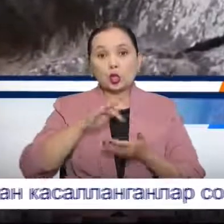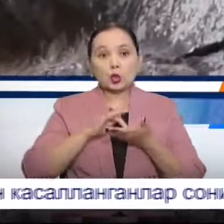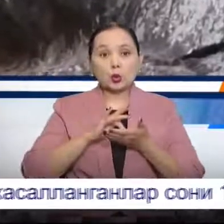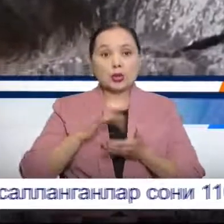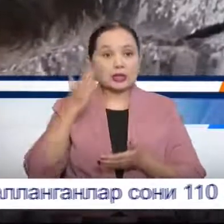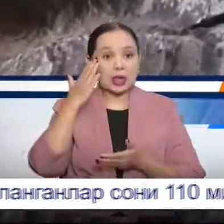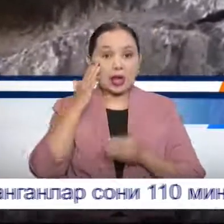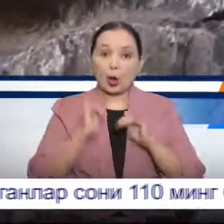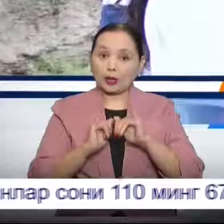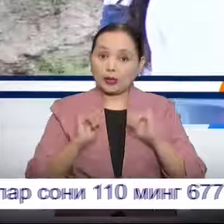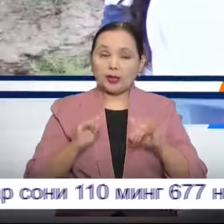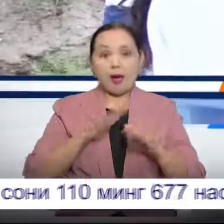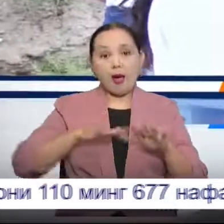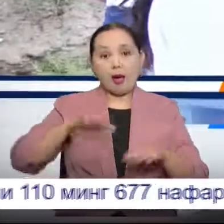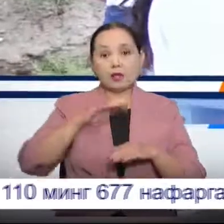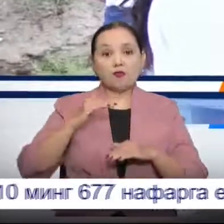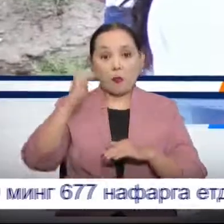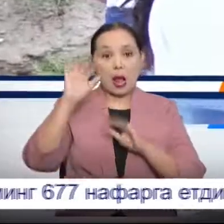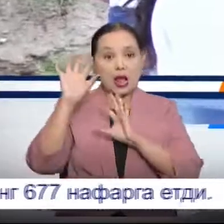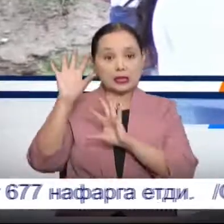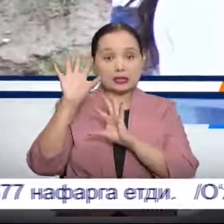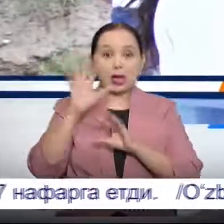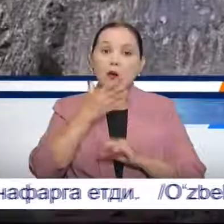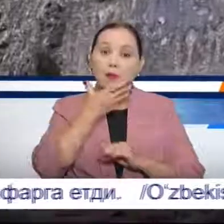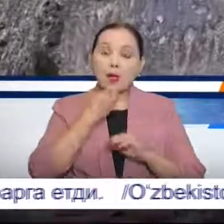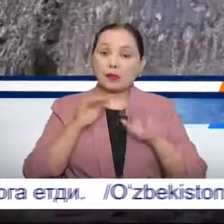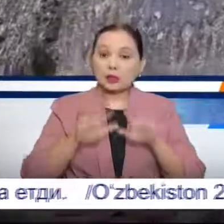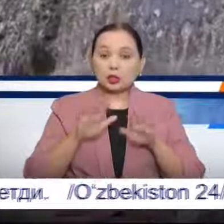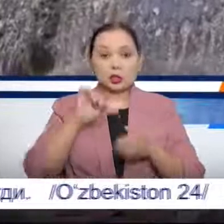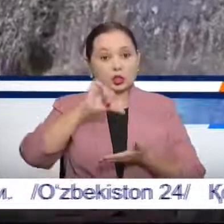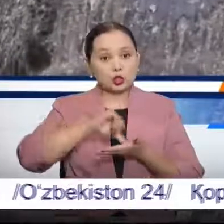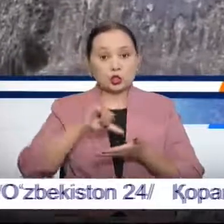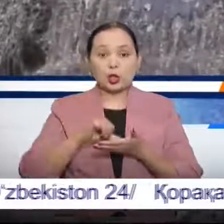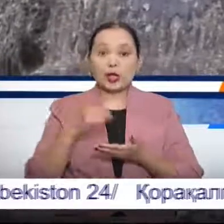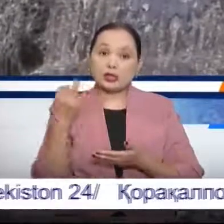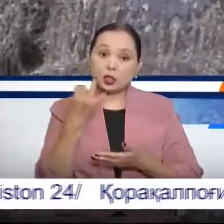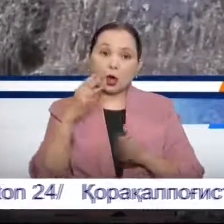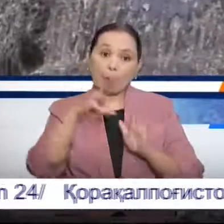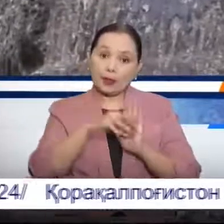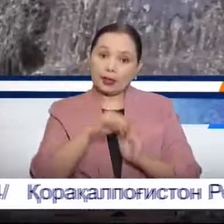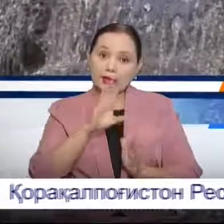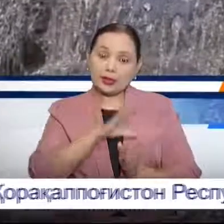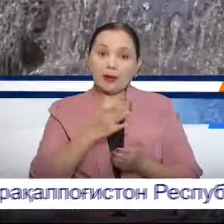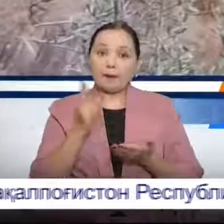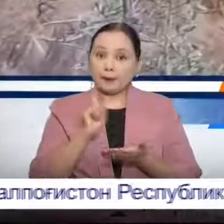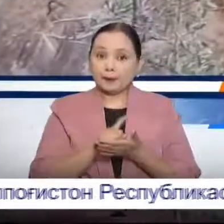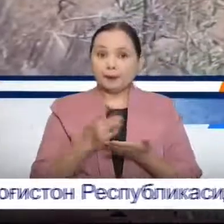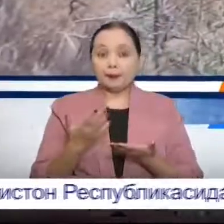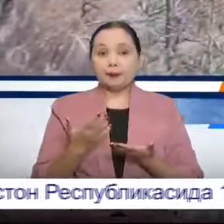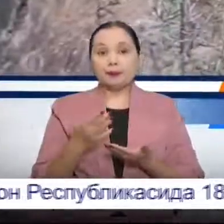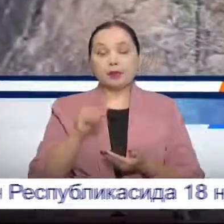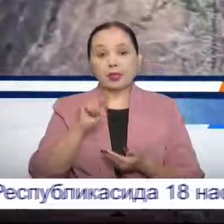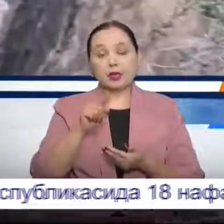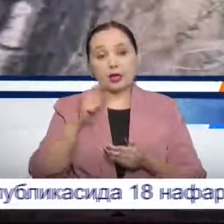namoyon etishdan iborat. Atrofi baland tog'lar bilan o'ralgan bebaho maskan forum ishtirokchilari o'ziga rom etdi desak mubolag'a emas. Aynan biza o'sha